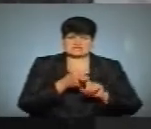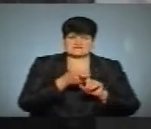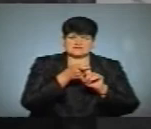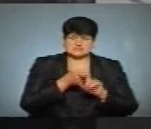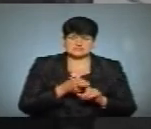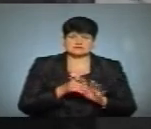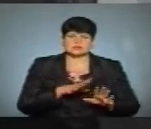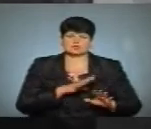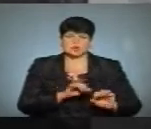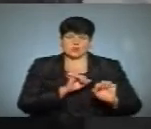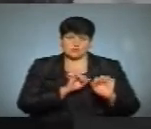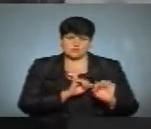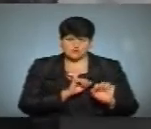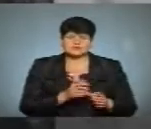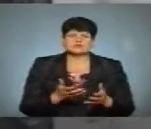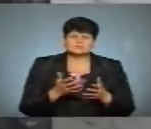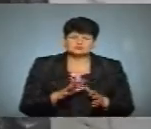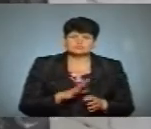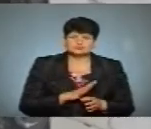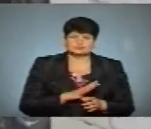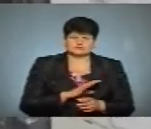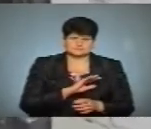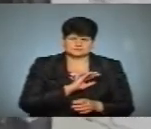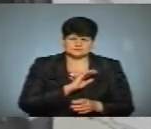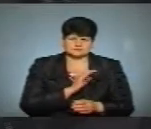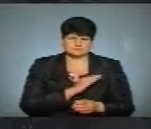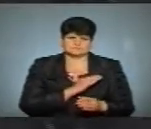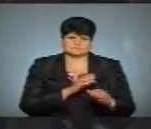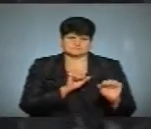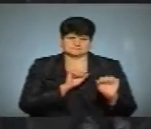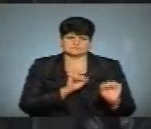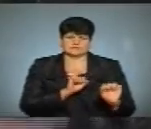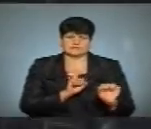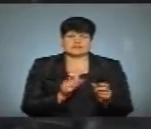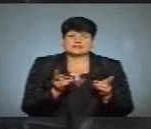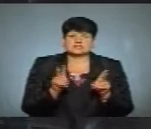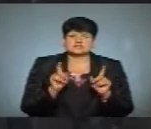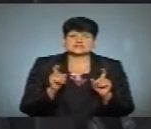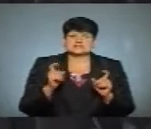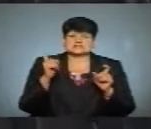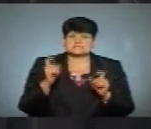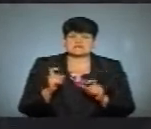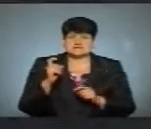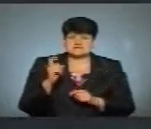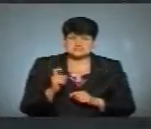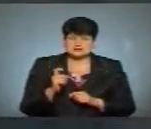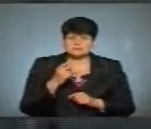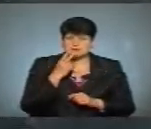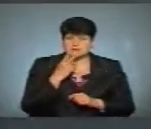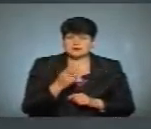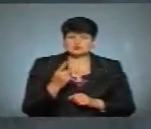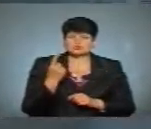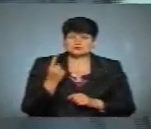звісно, що вони проєктувалися потужними, мали величезну товщину. Залишились тільки завіси, і от ми бачимо, до речі, один